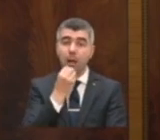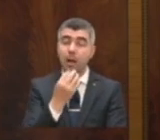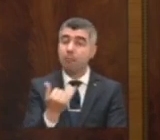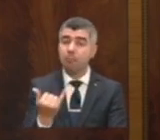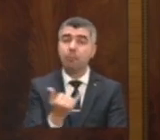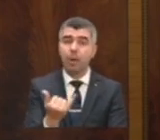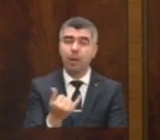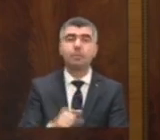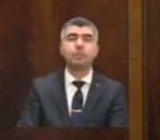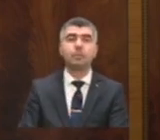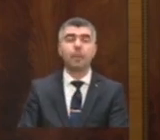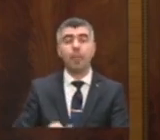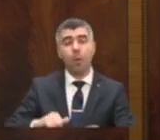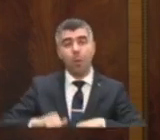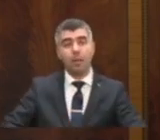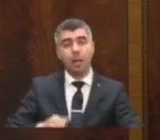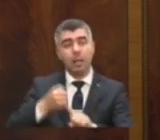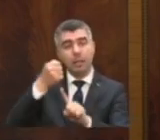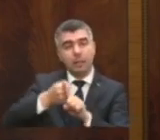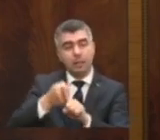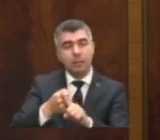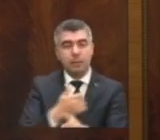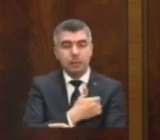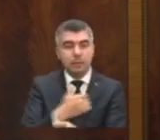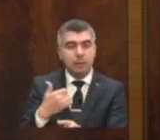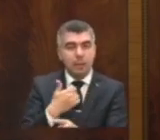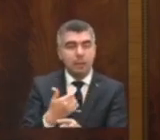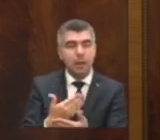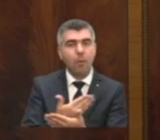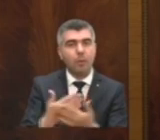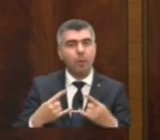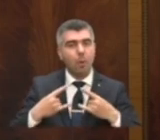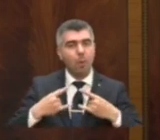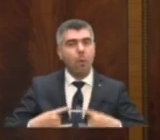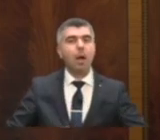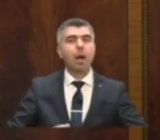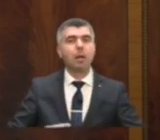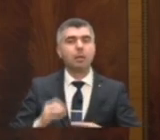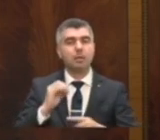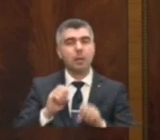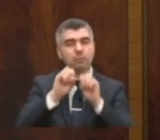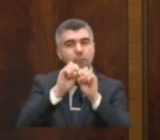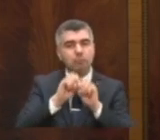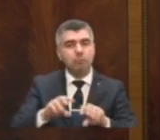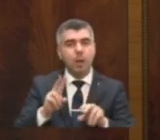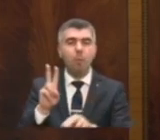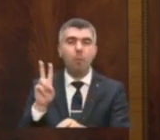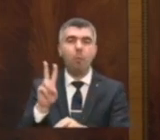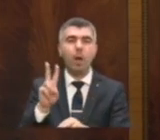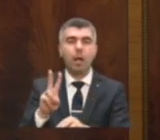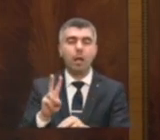جدا. تستعمل الوزارة لتعميم دليل شروط الصحة والسلامة داخل المخيمات اللي تم إعاده بتنسيق وتعاون مع وزارة